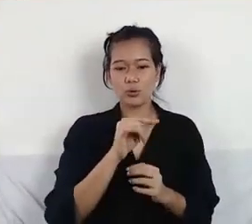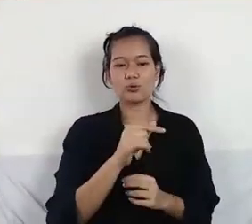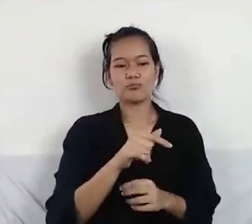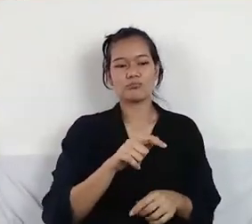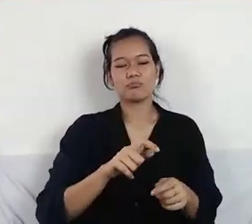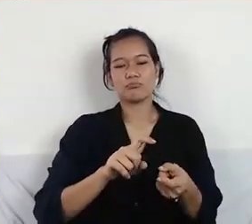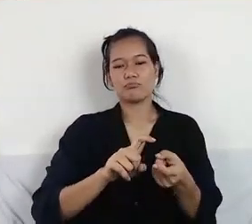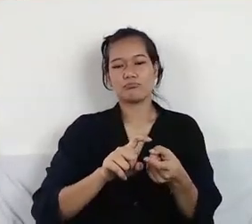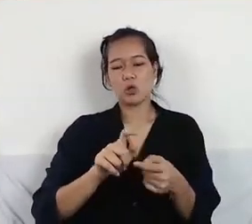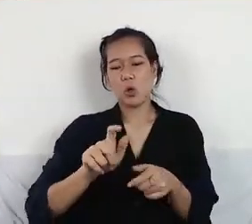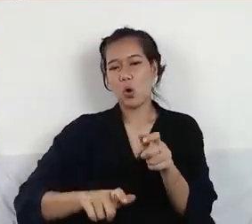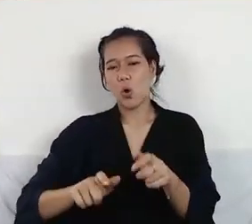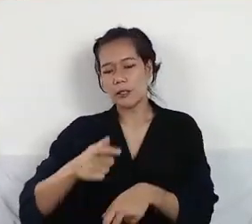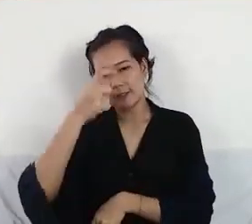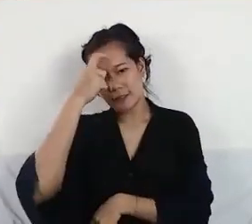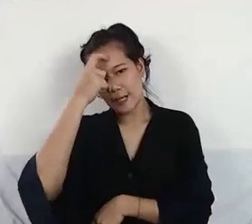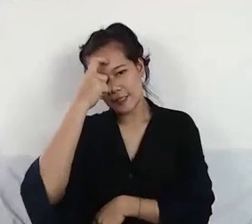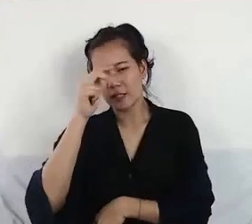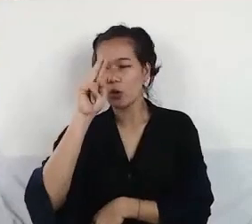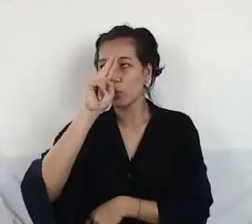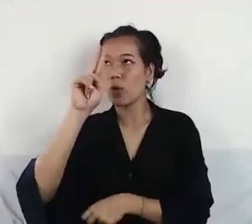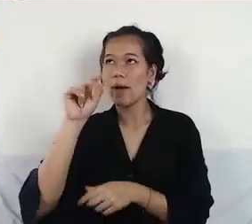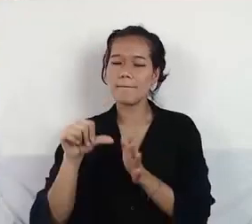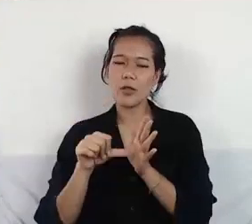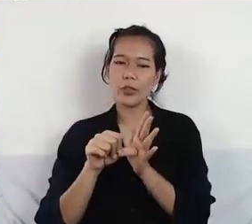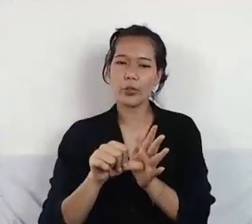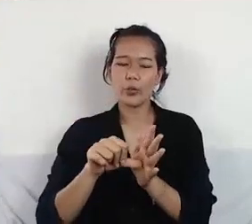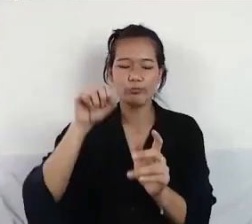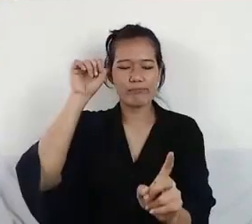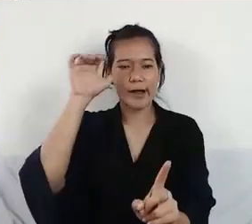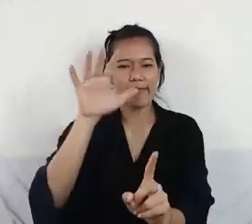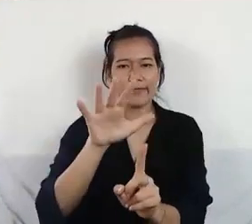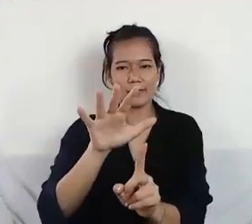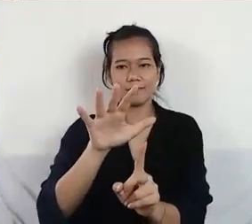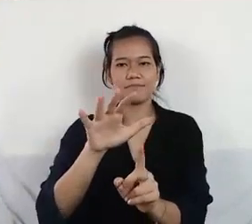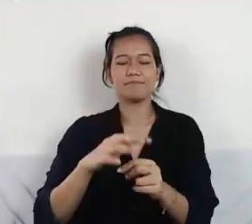sakit penyakit. Tolonglah kiranya mereka, ya Tuhan.